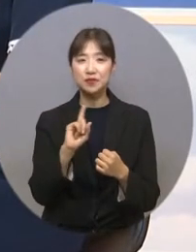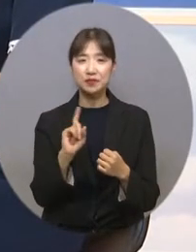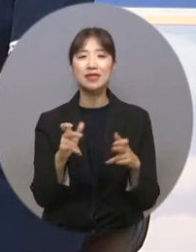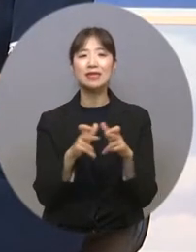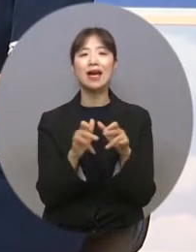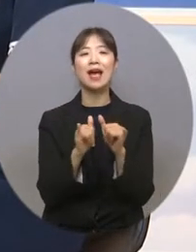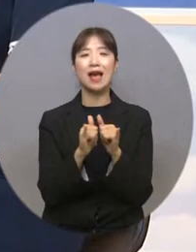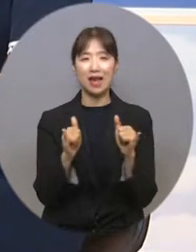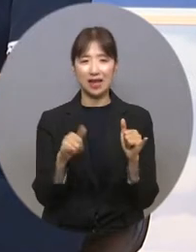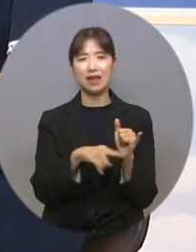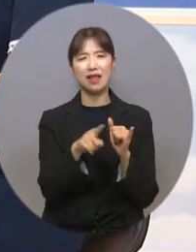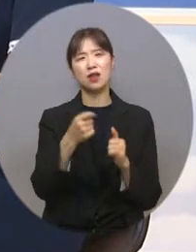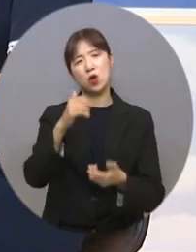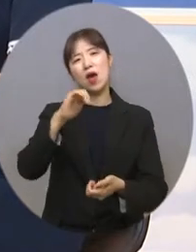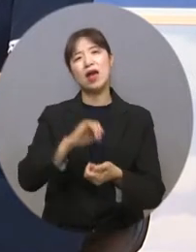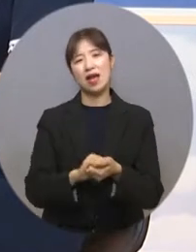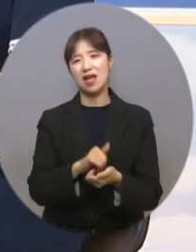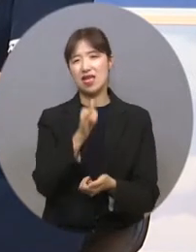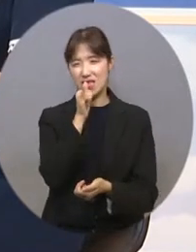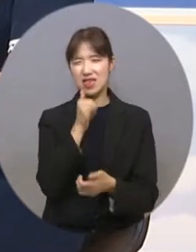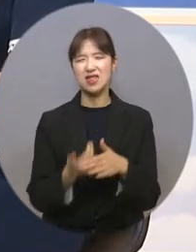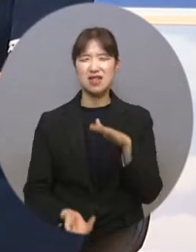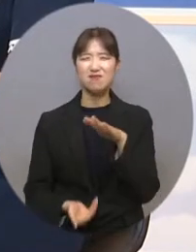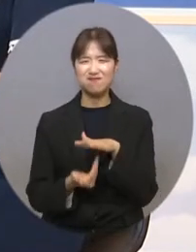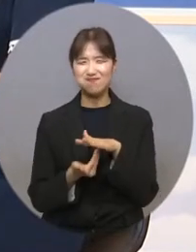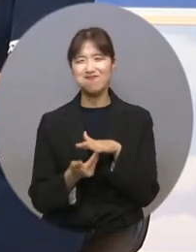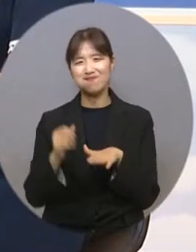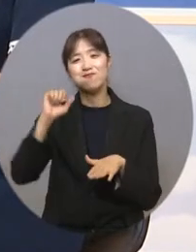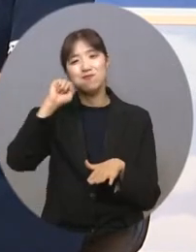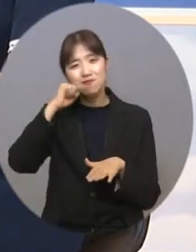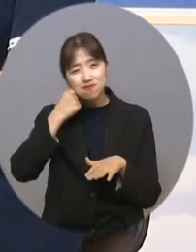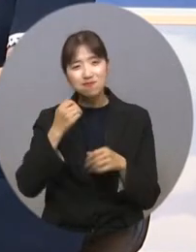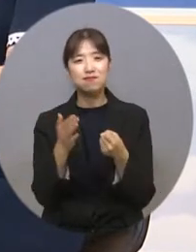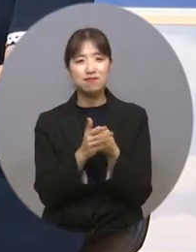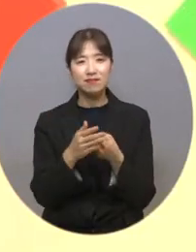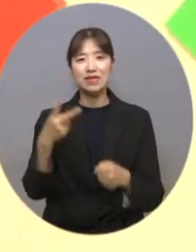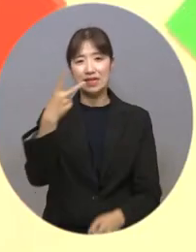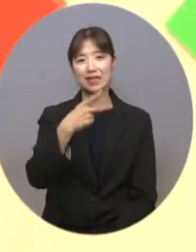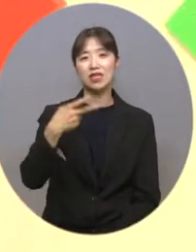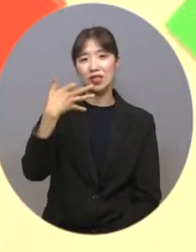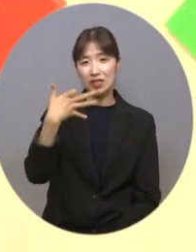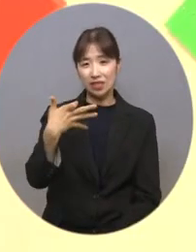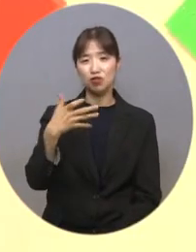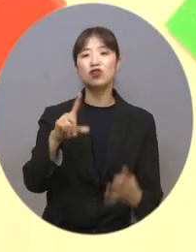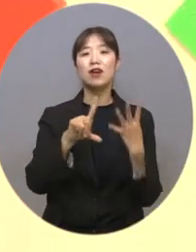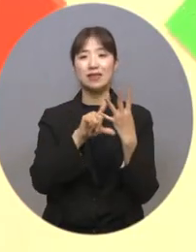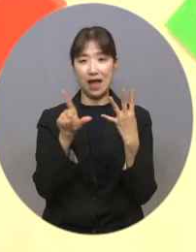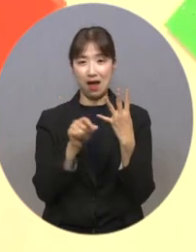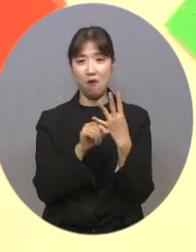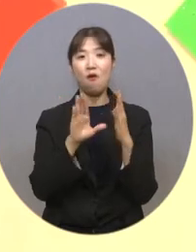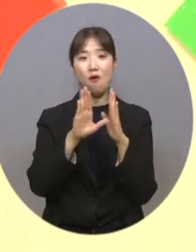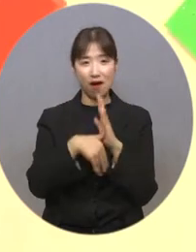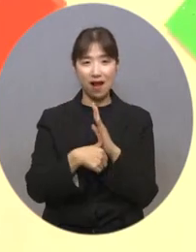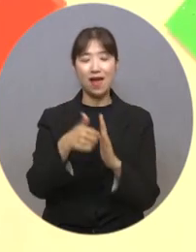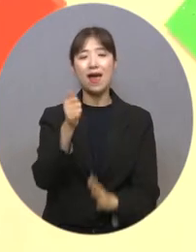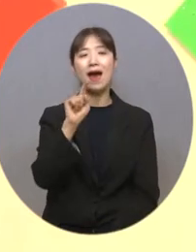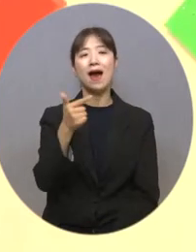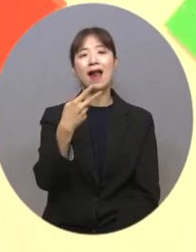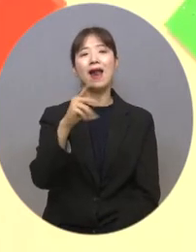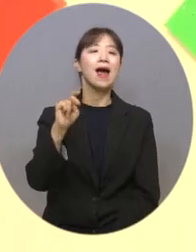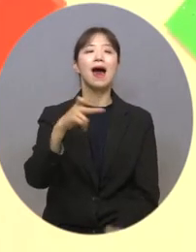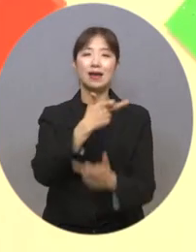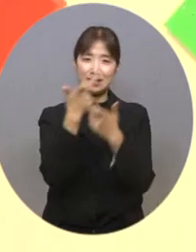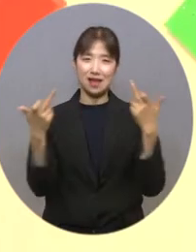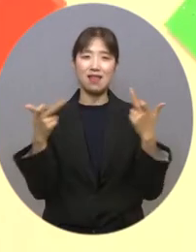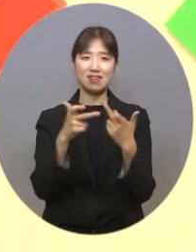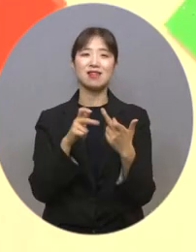장애인 쪽에서 상당히 한계점을 가지고 이렇게 있는 것 같아요. 네. 그래서 2019년 4월에는 이제 한라산 등반을 저희가